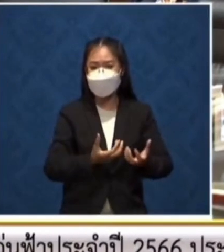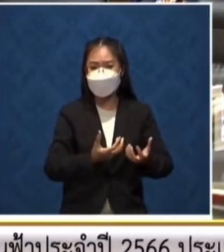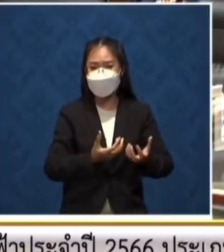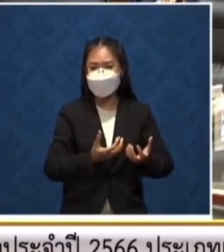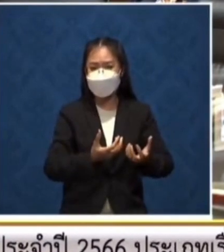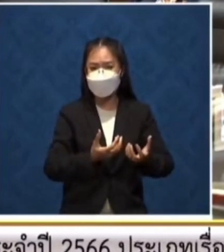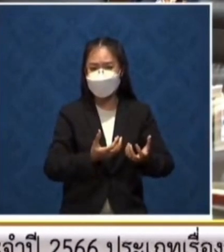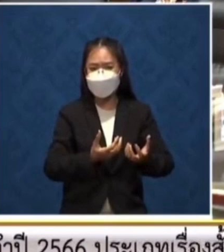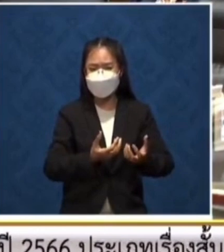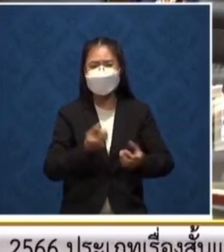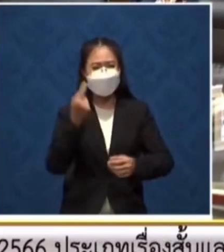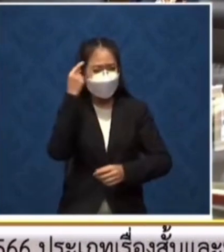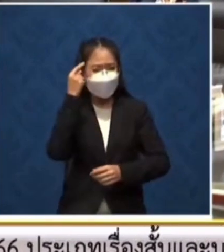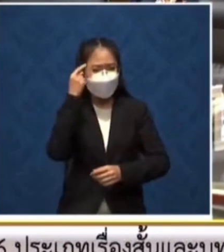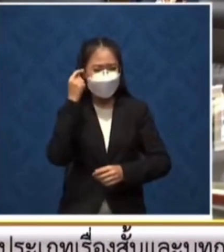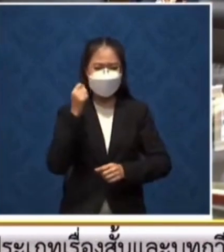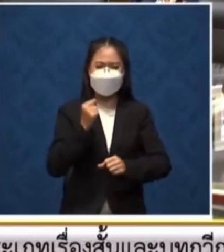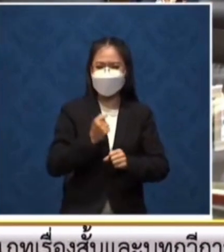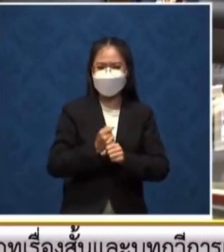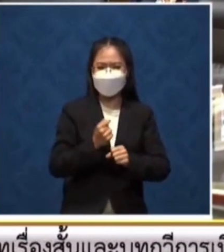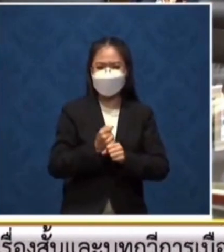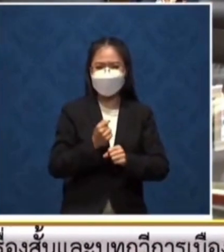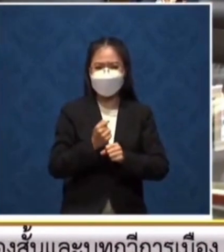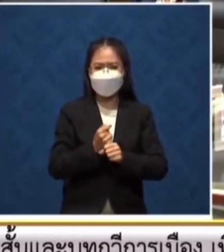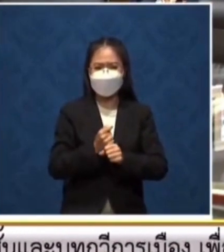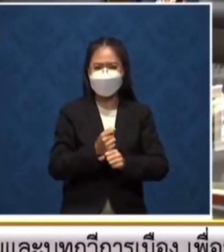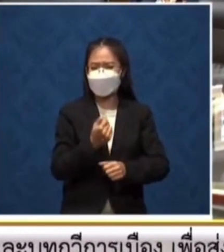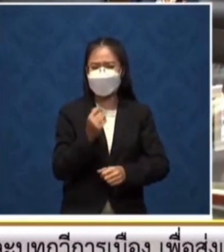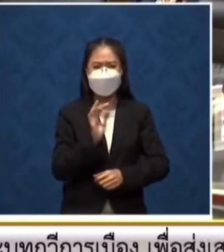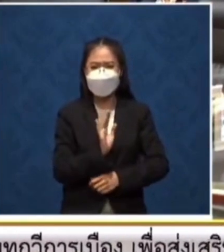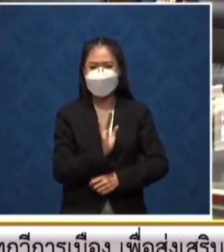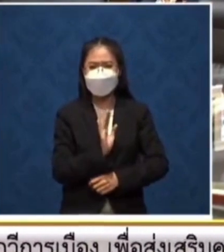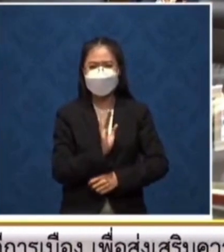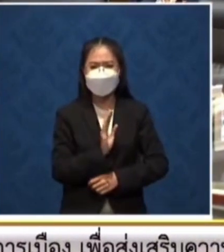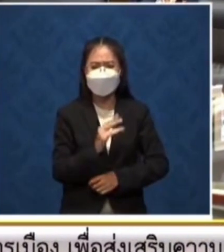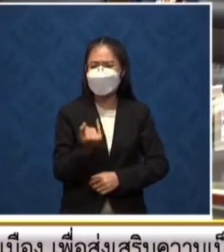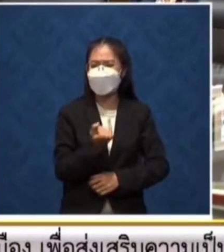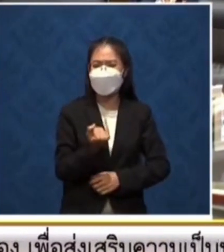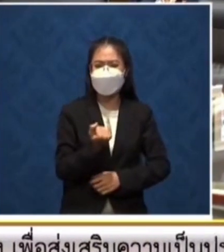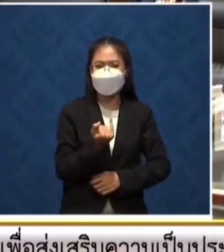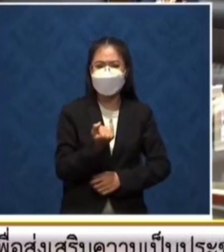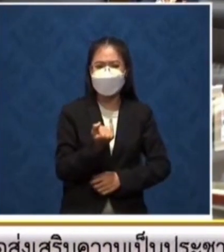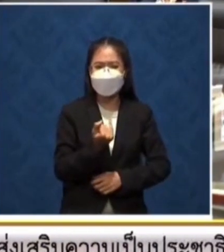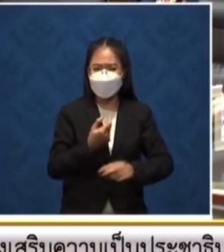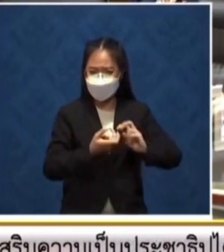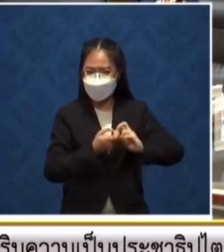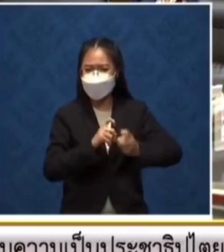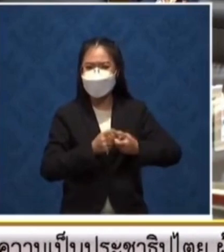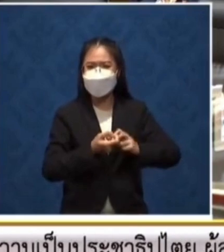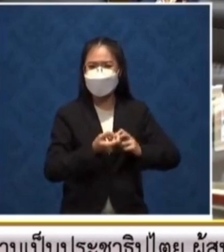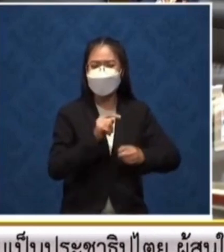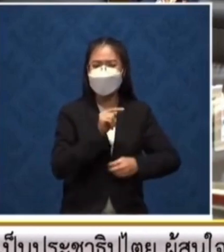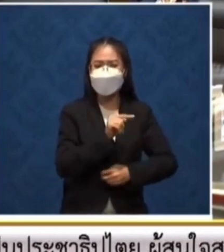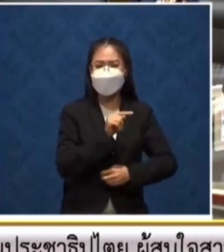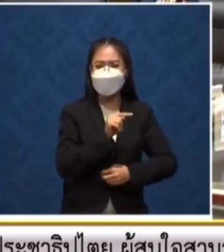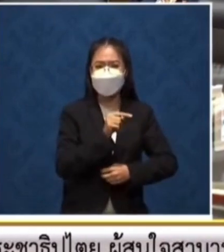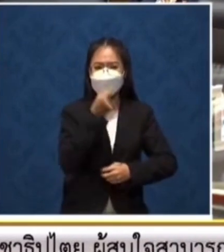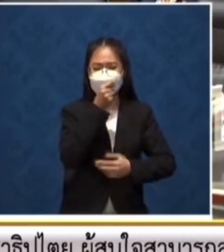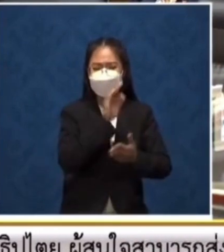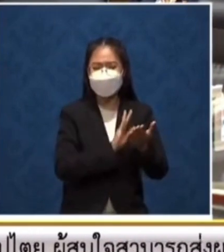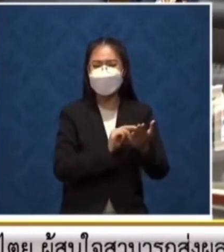ไม่ใช่ทางออกของประเทศไทยไม่ใช่ทางเลือกของประเทศไทยมันคือทางตันของประเทศไทย